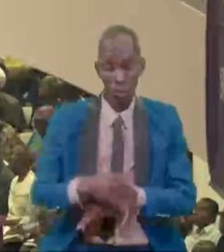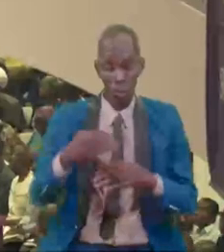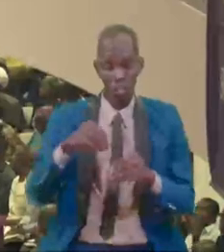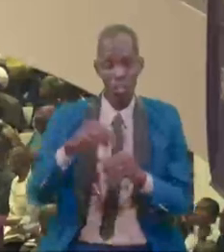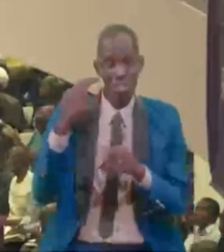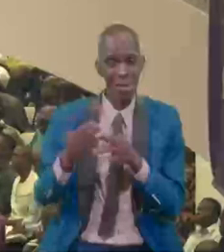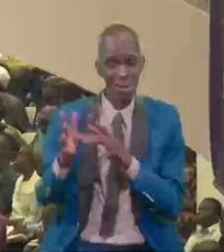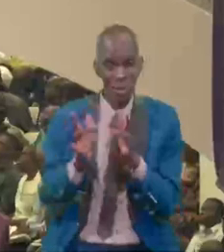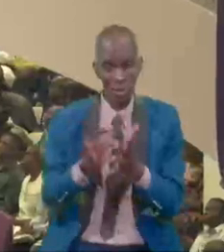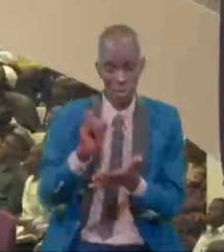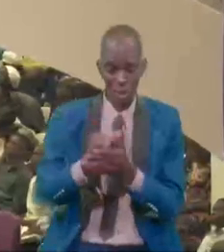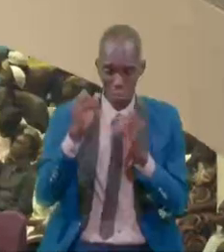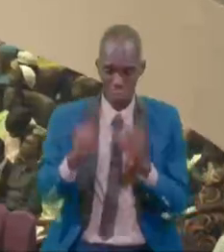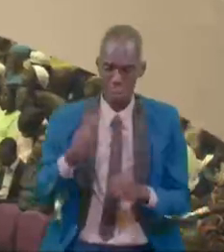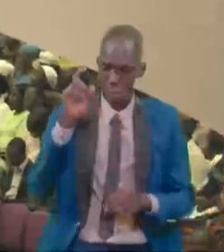doit sortir.